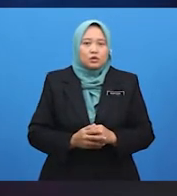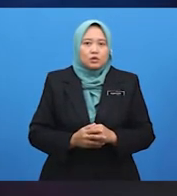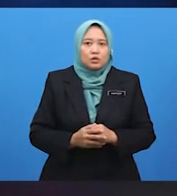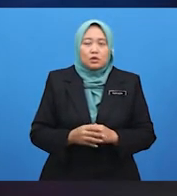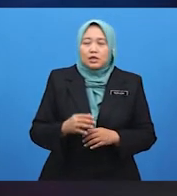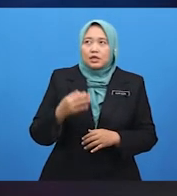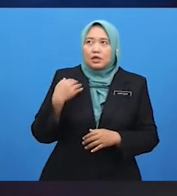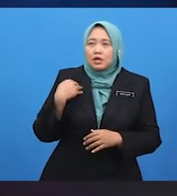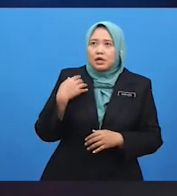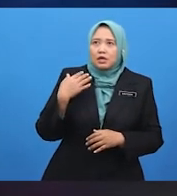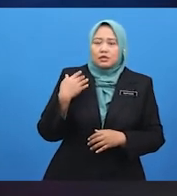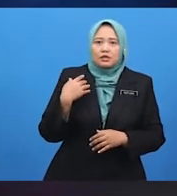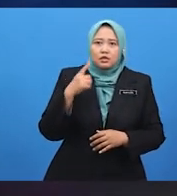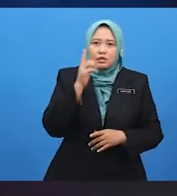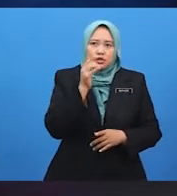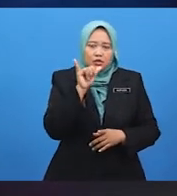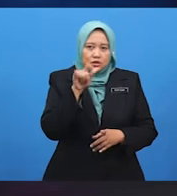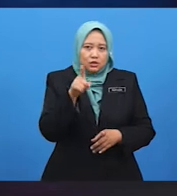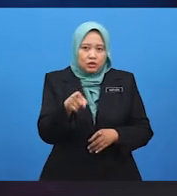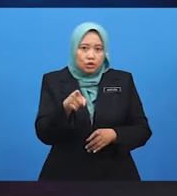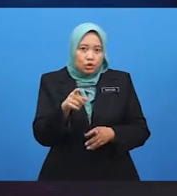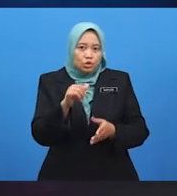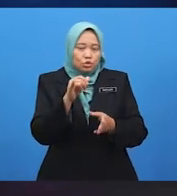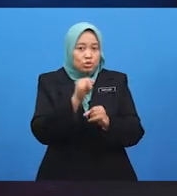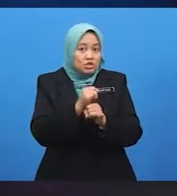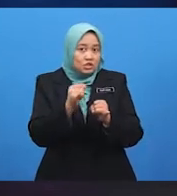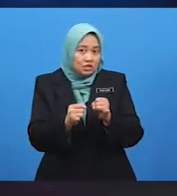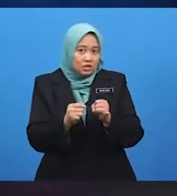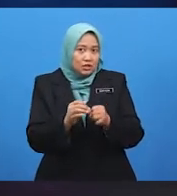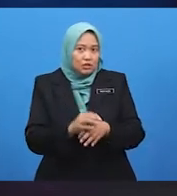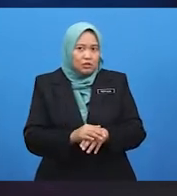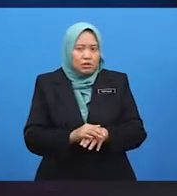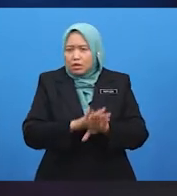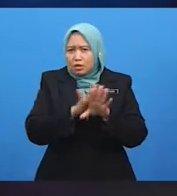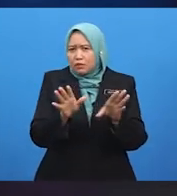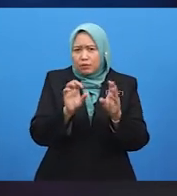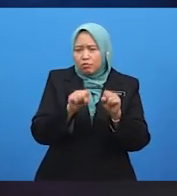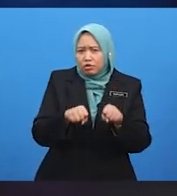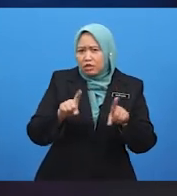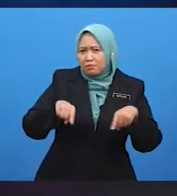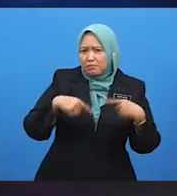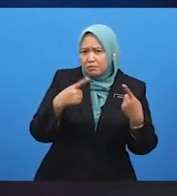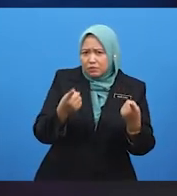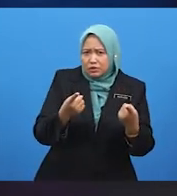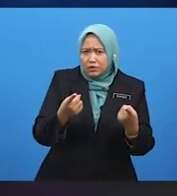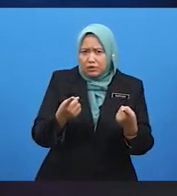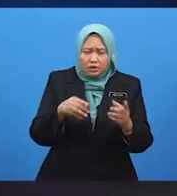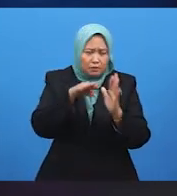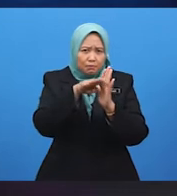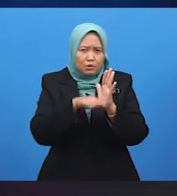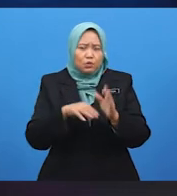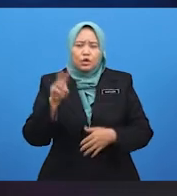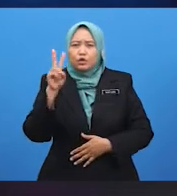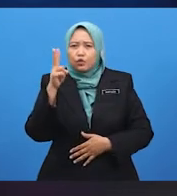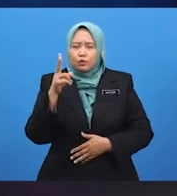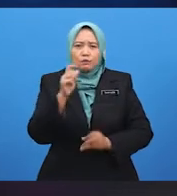Abang Omar, hendak ke mana itu? Kefe saiber ke? Pengunjung di bawah umur 12 tahun boleh mengunjungi kefe